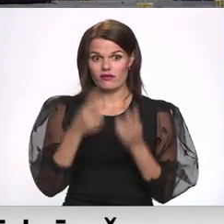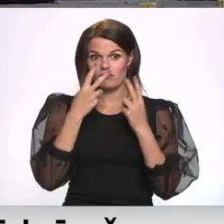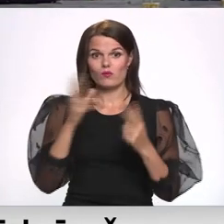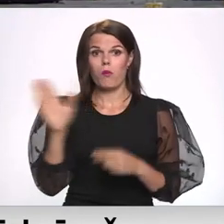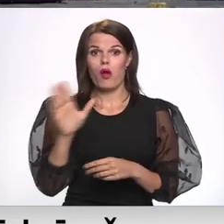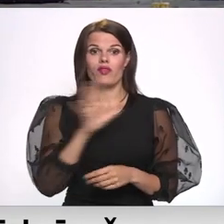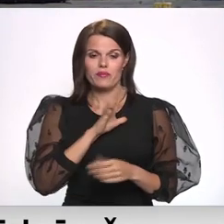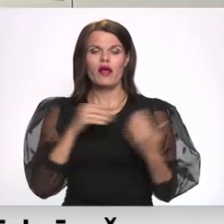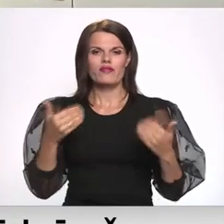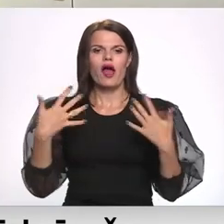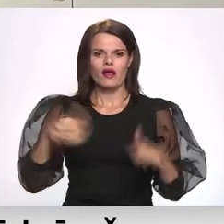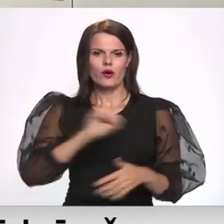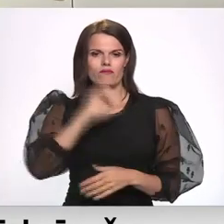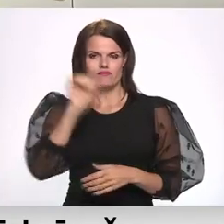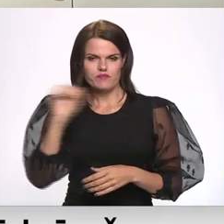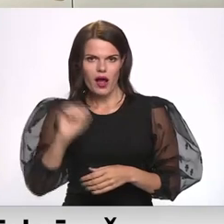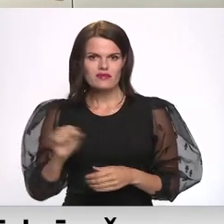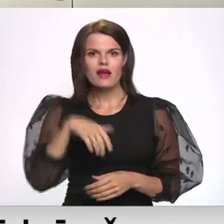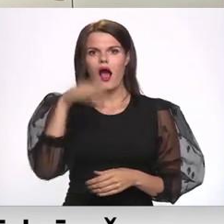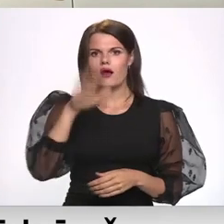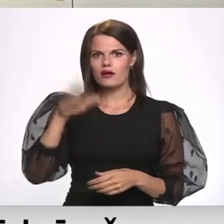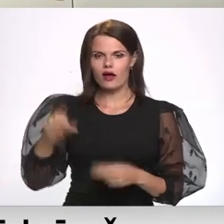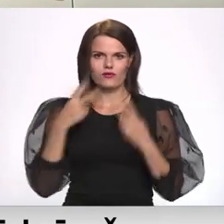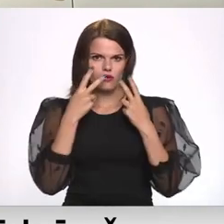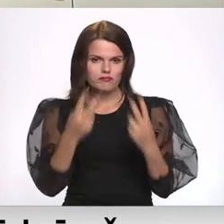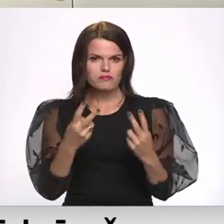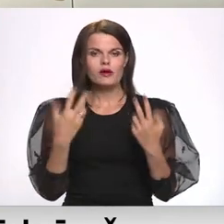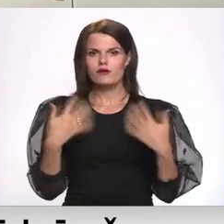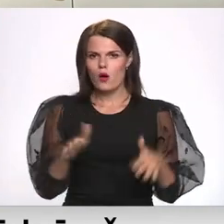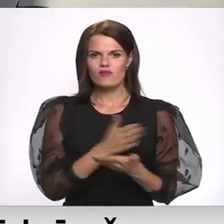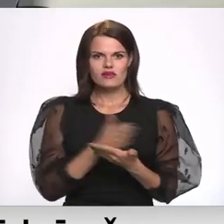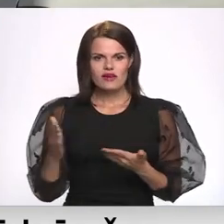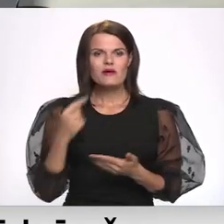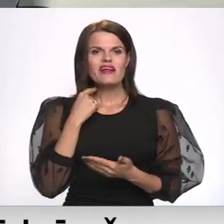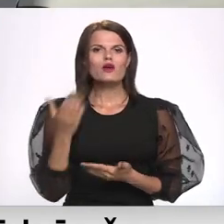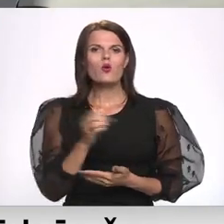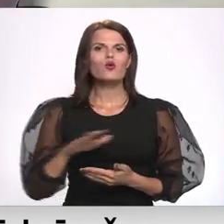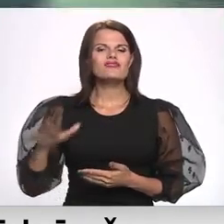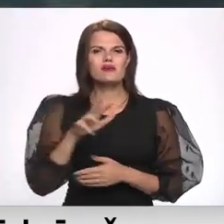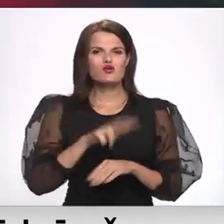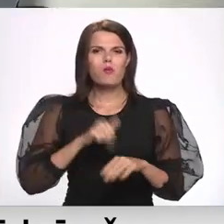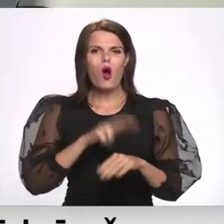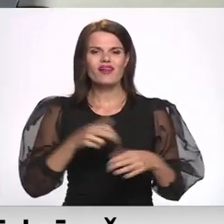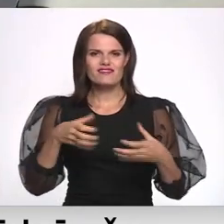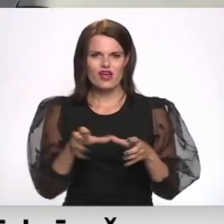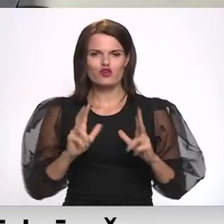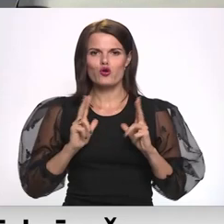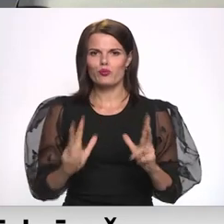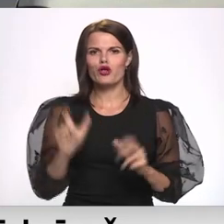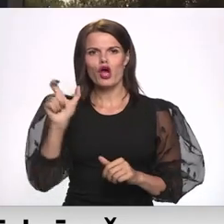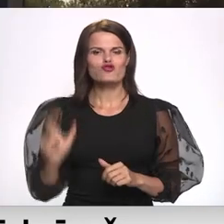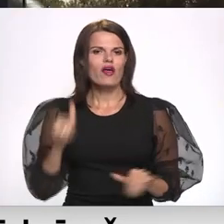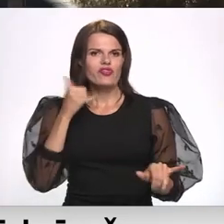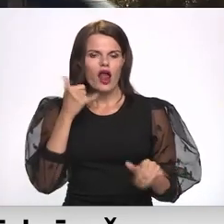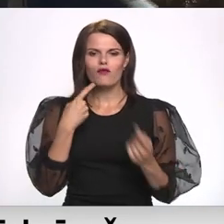Pat laban uzraksts notīrīts un pārkrāsots, tā novēro Latvijas televīzija. Rīgas Kurzemes iecirkņa priekšnieks Atiš Čakārnis